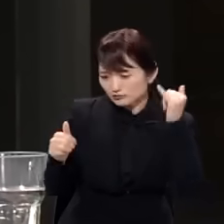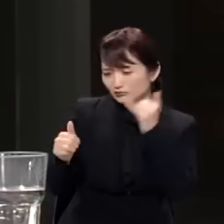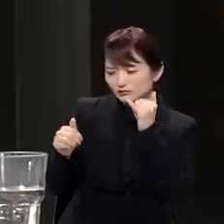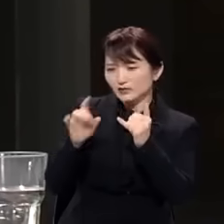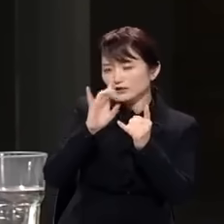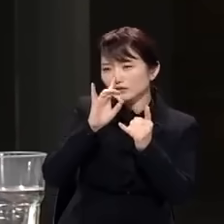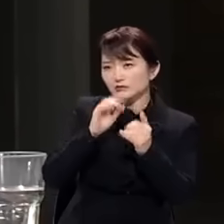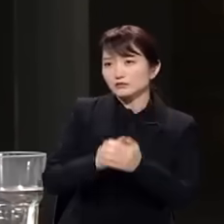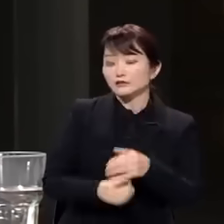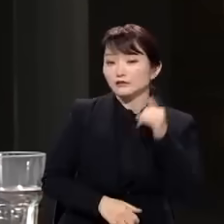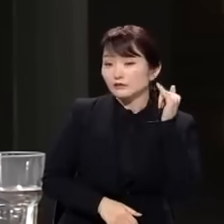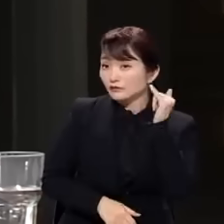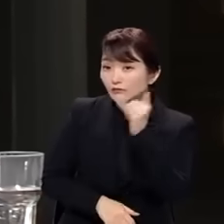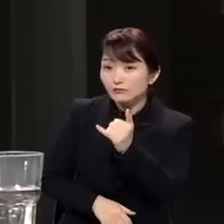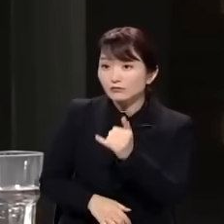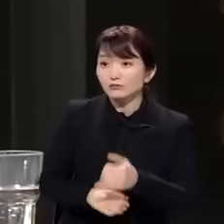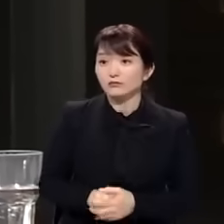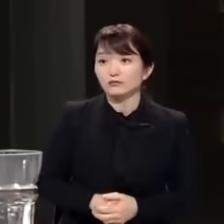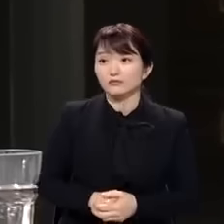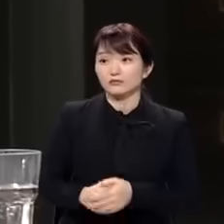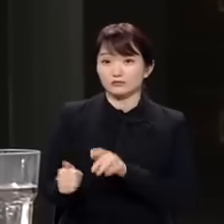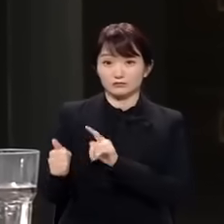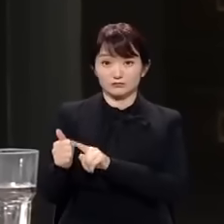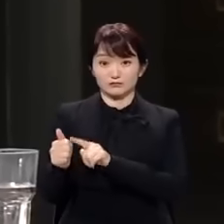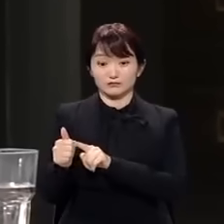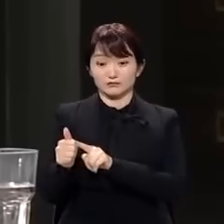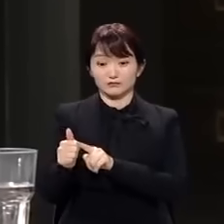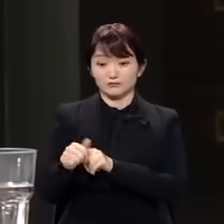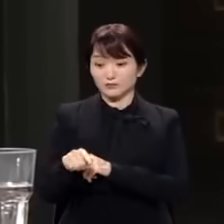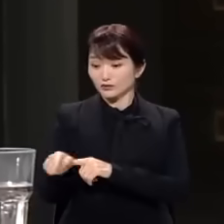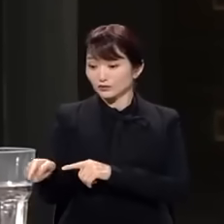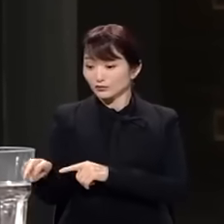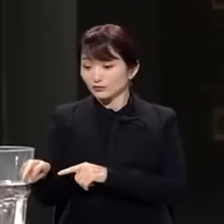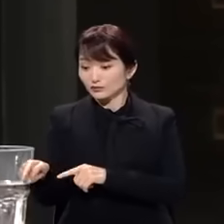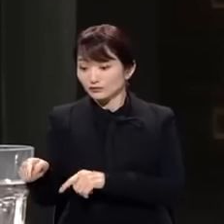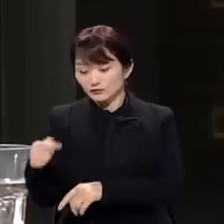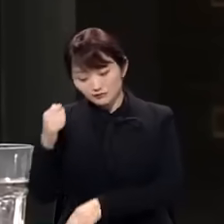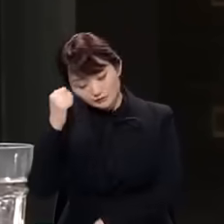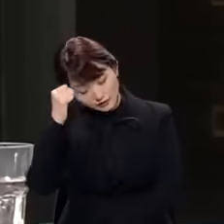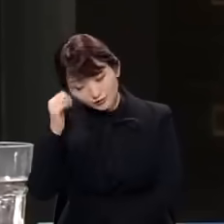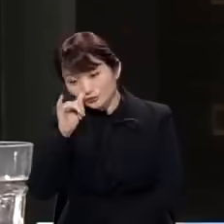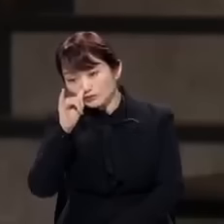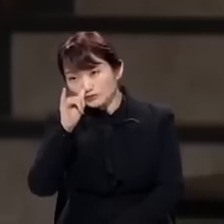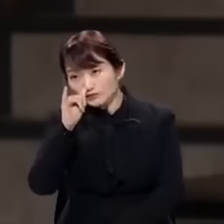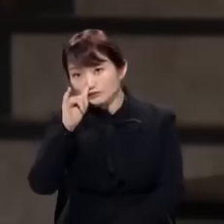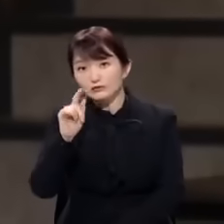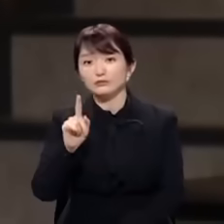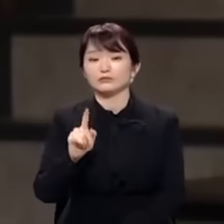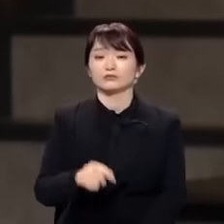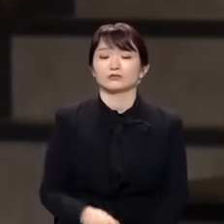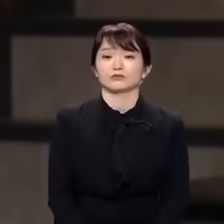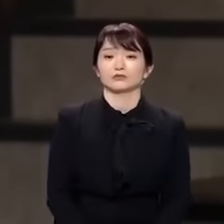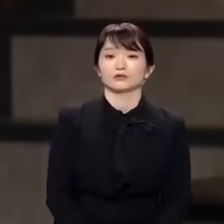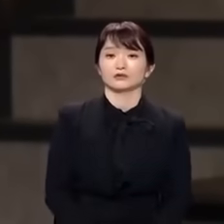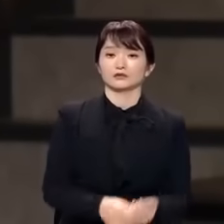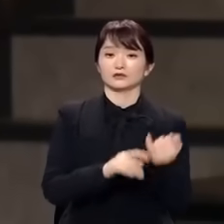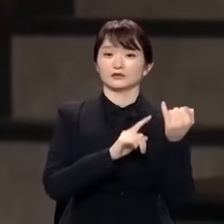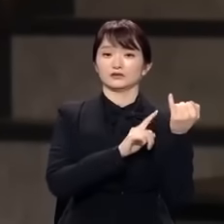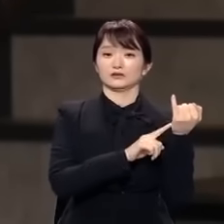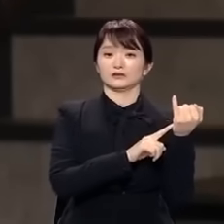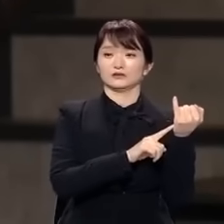전화했더니 우리 그 옆에서 자고 있는데 그 제보자분께서